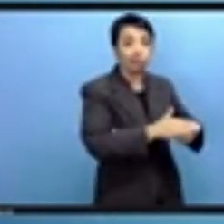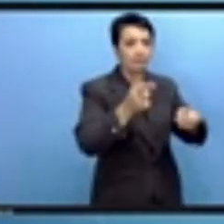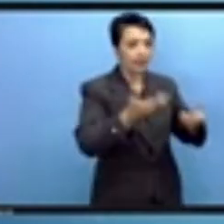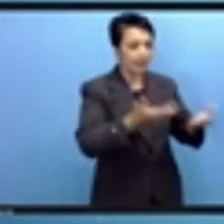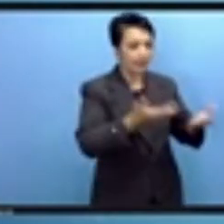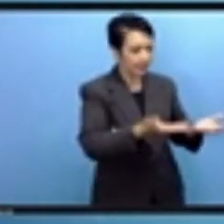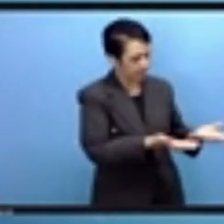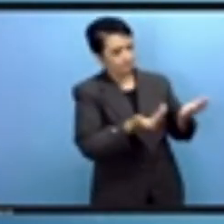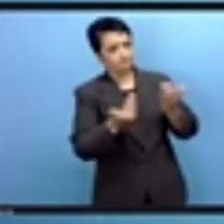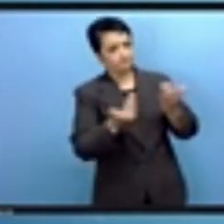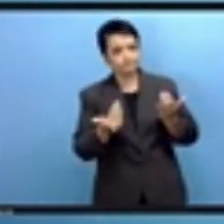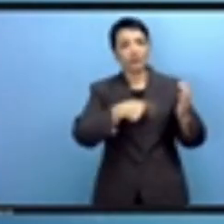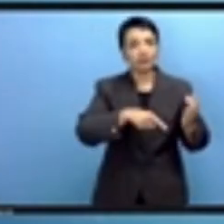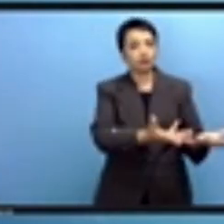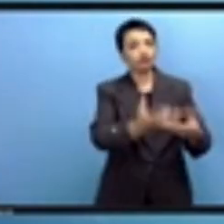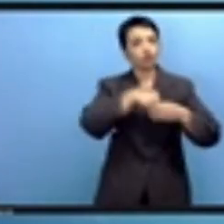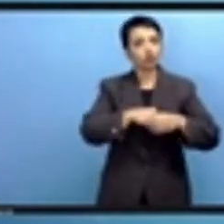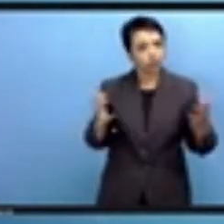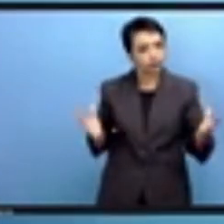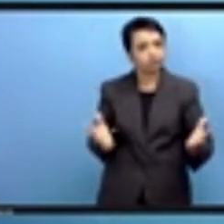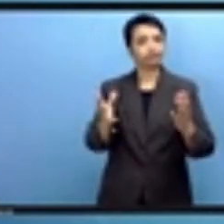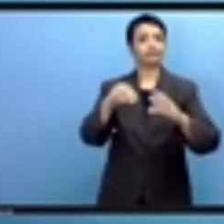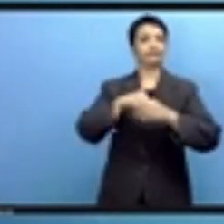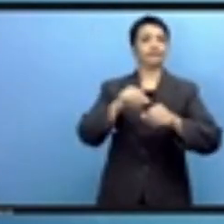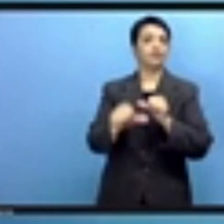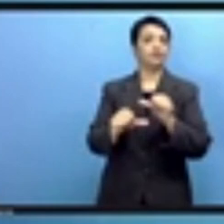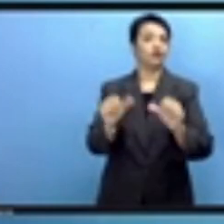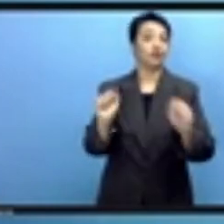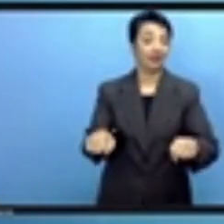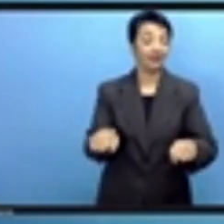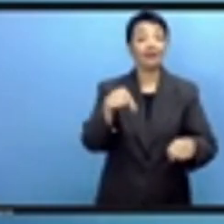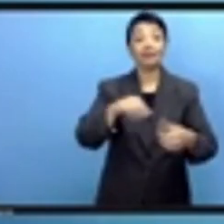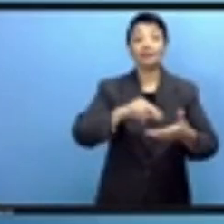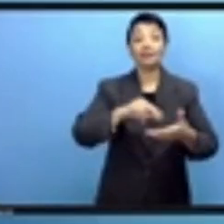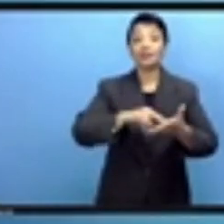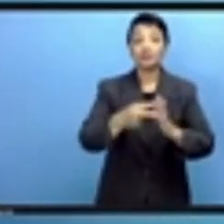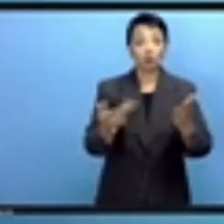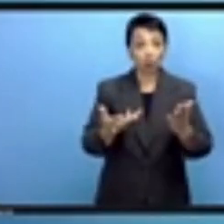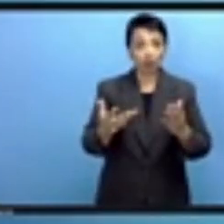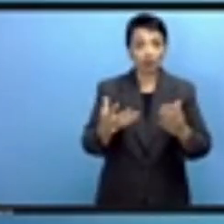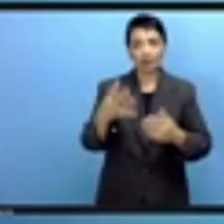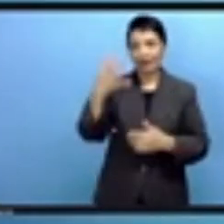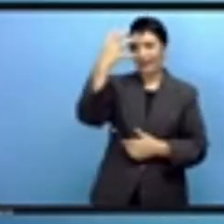的群体能够听到他们的声音，并且在